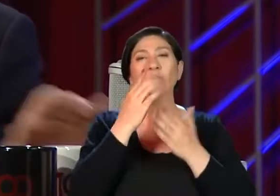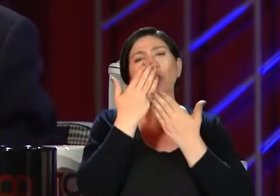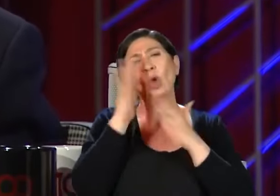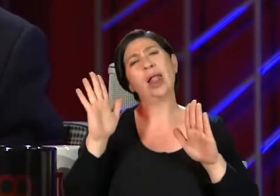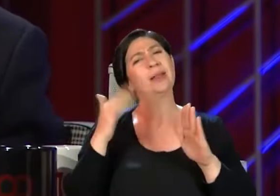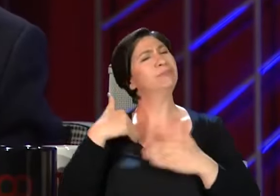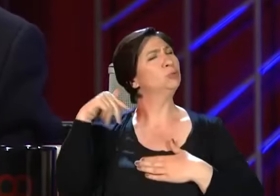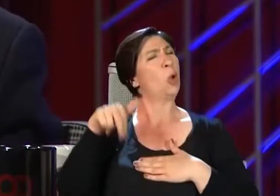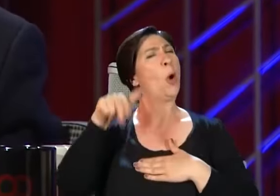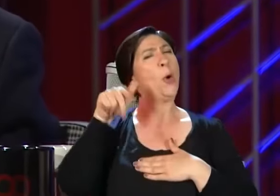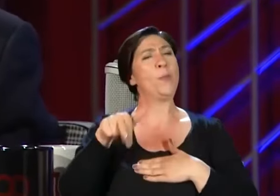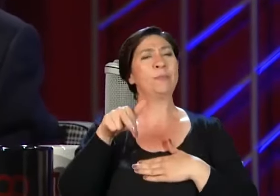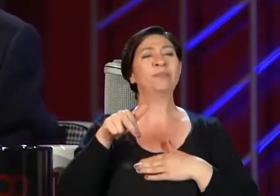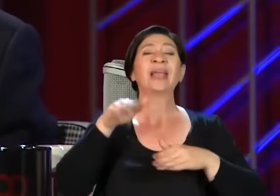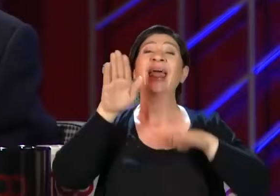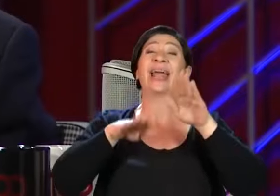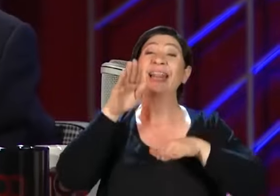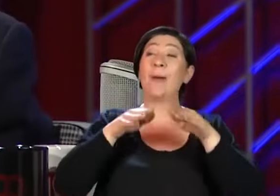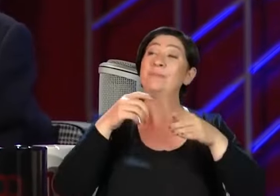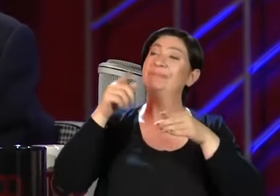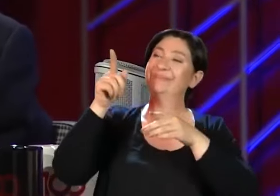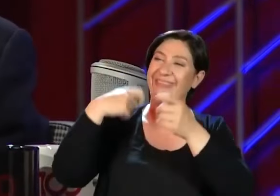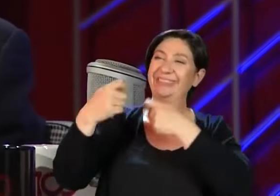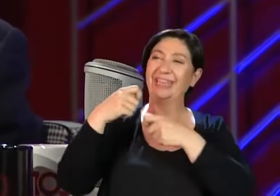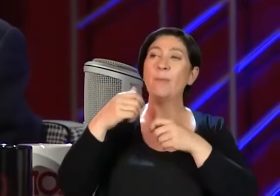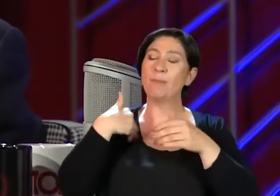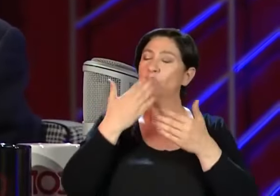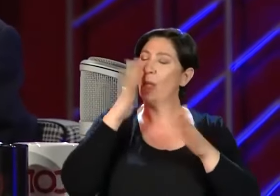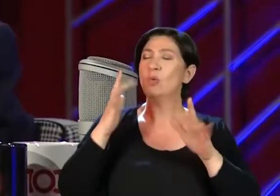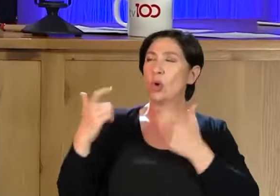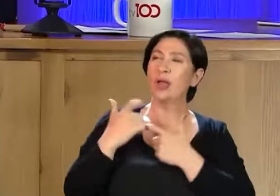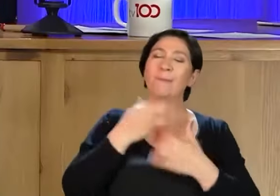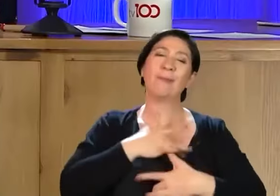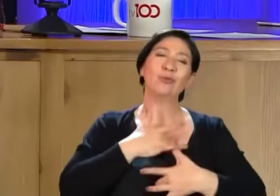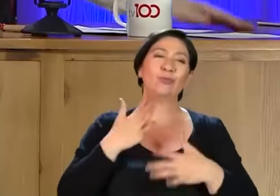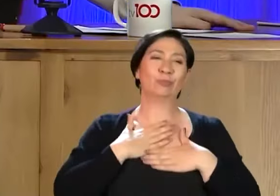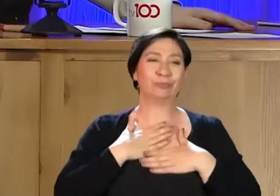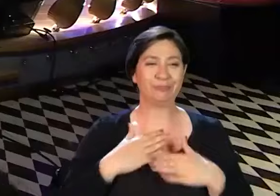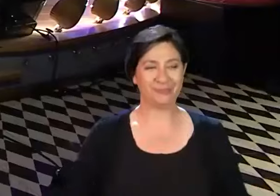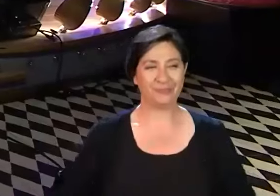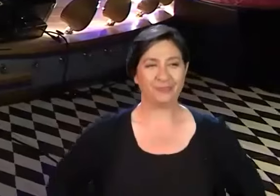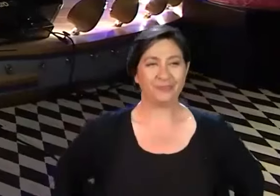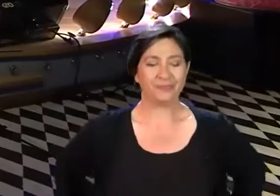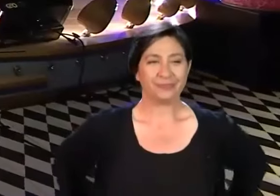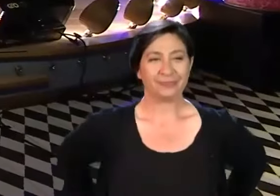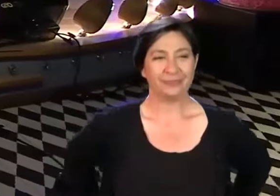doğallığımla yürüyorum. Ajansım doğallığımı koruyor, onun için memnunum. Peki, şimdi...